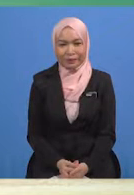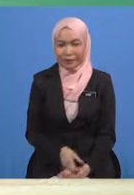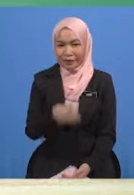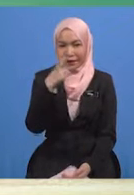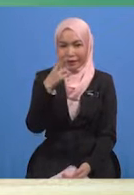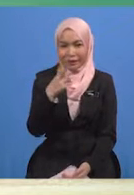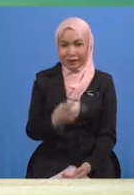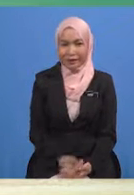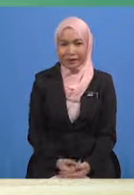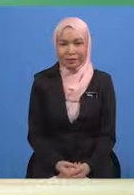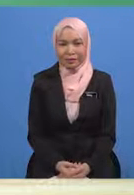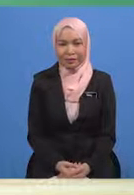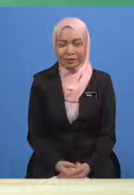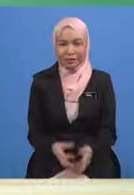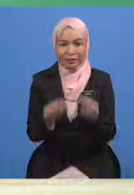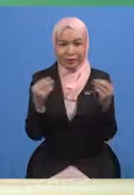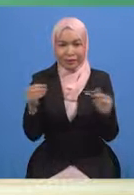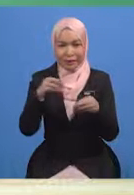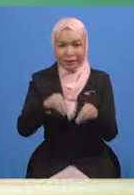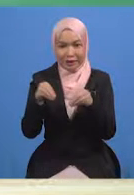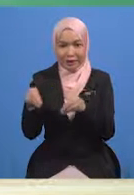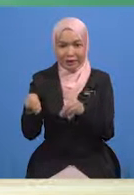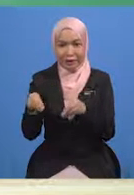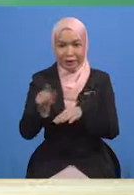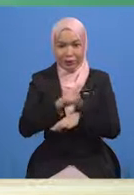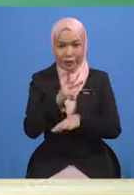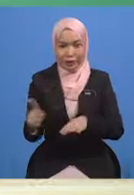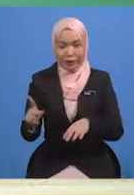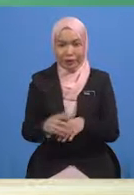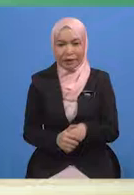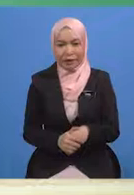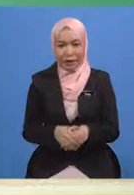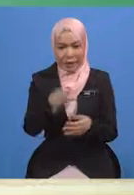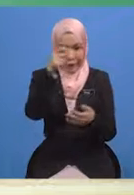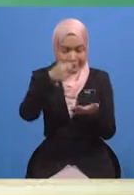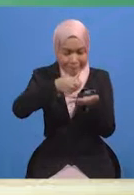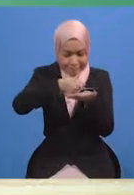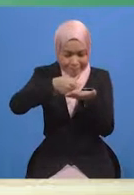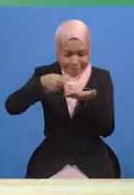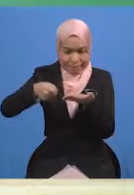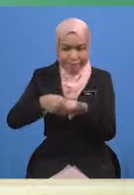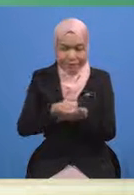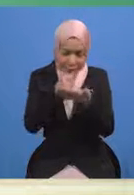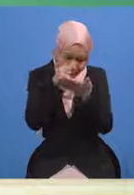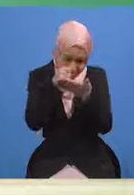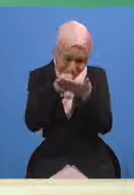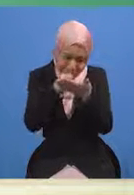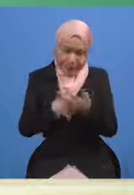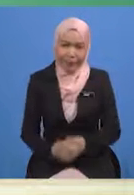perhatikan tanah kebun menggunakan kanta pembesar.